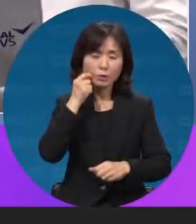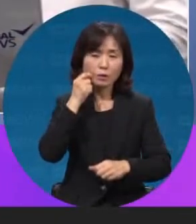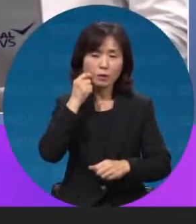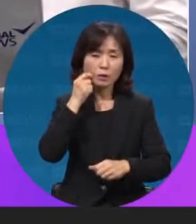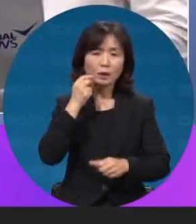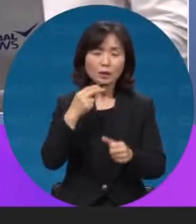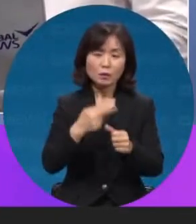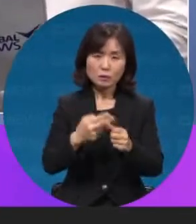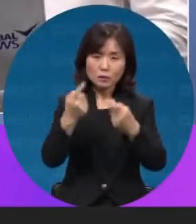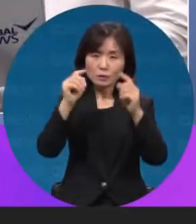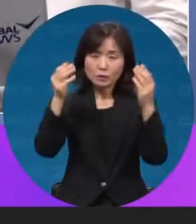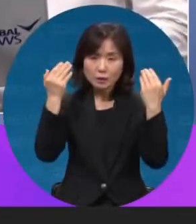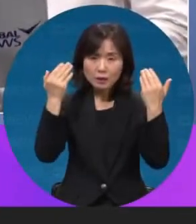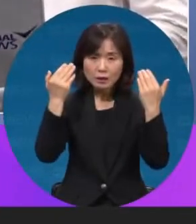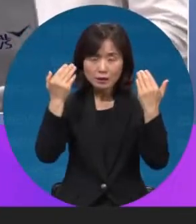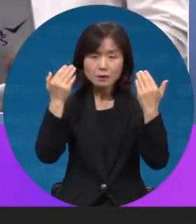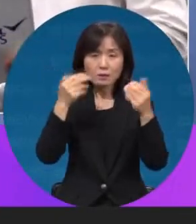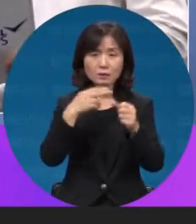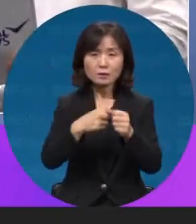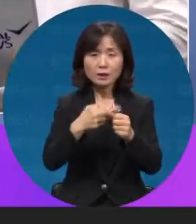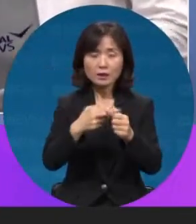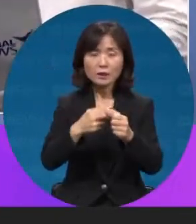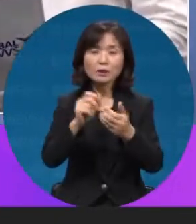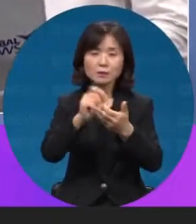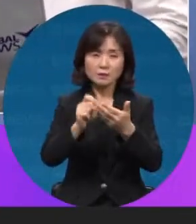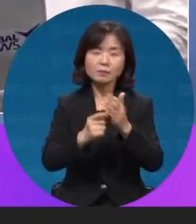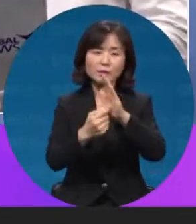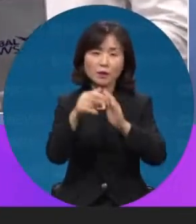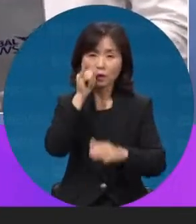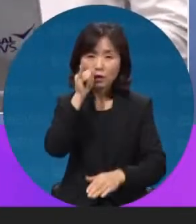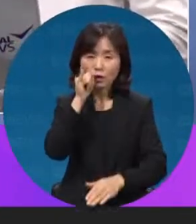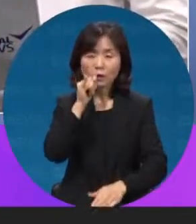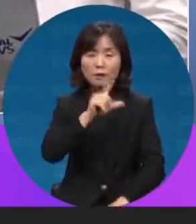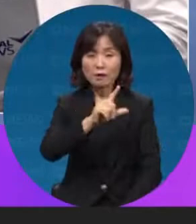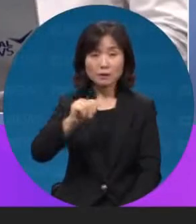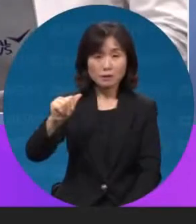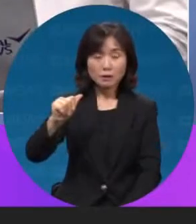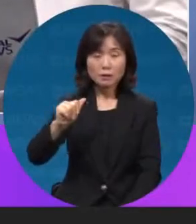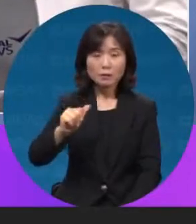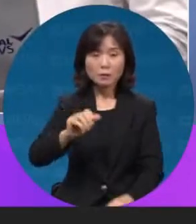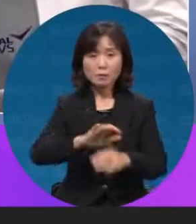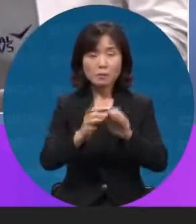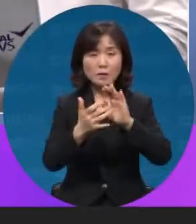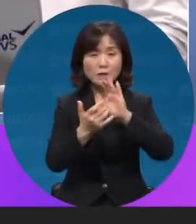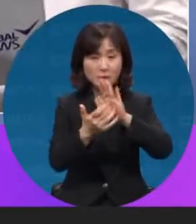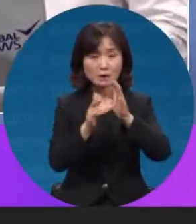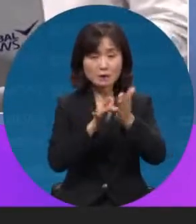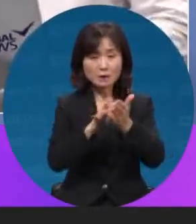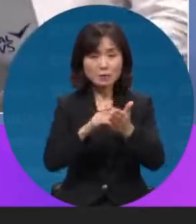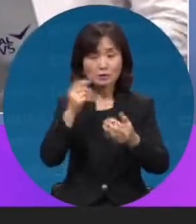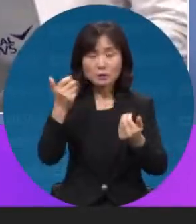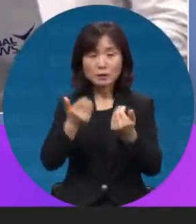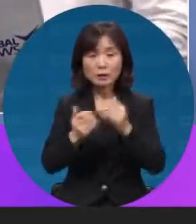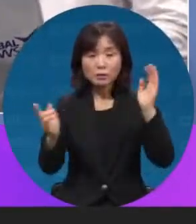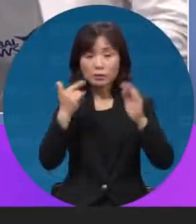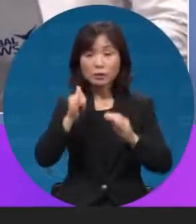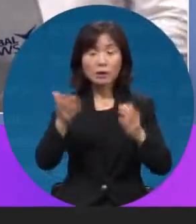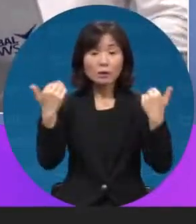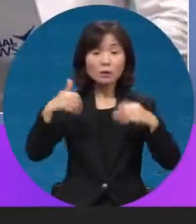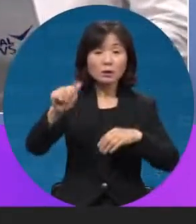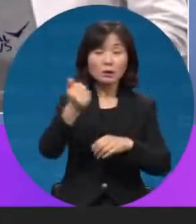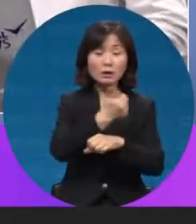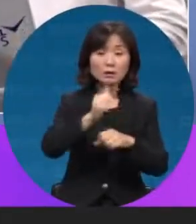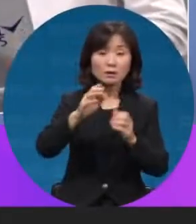교수와 교사의 기고가 잇따르고 있는 건데요 로스앤젤레스에서 는 백신을 반대하는 학부모들이 등하교 시간에 시위를